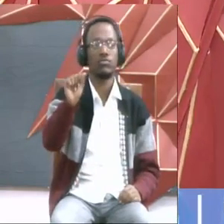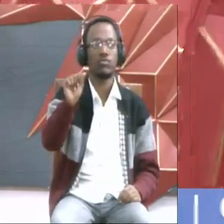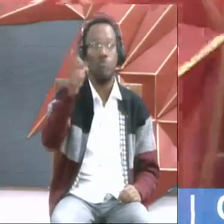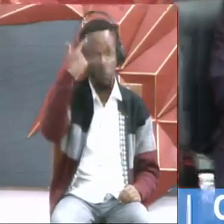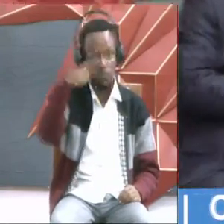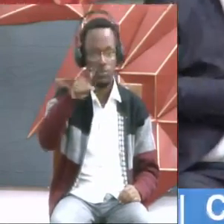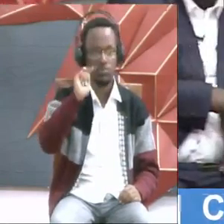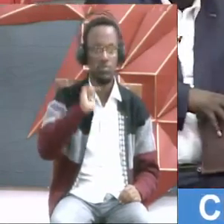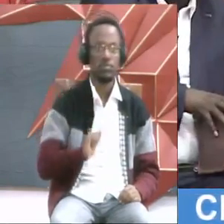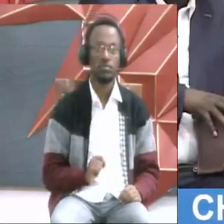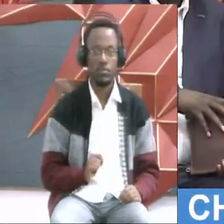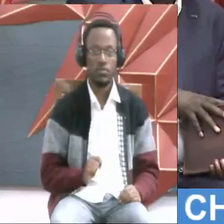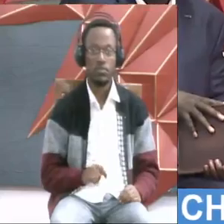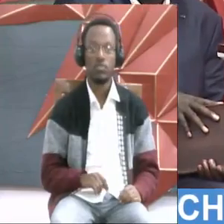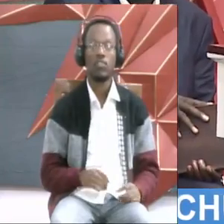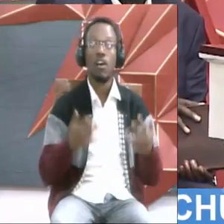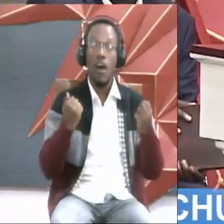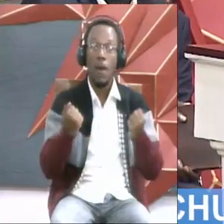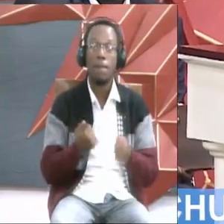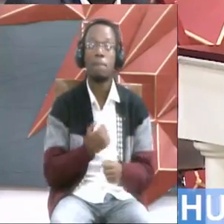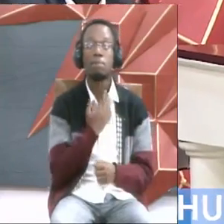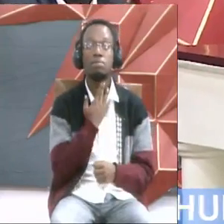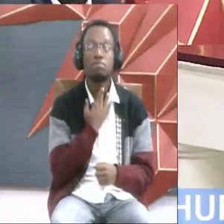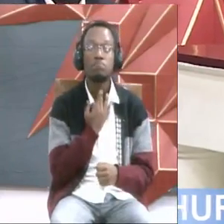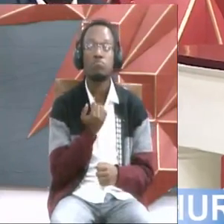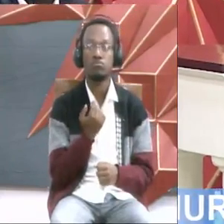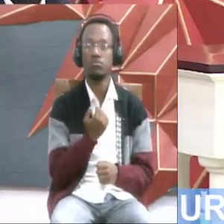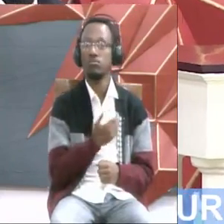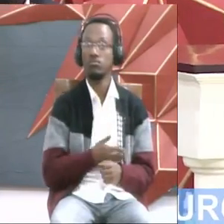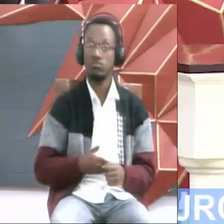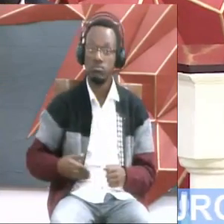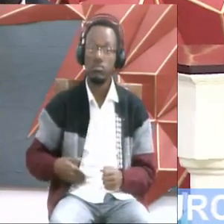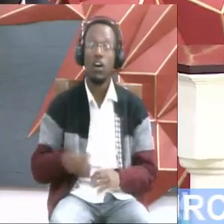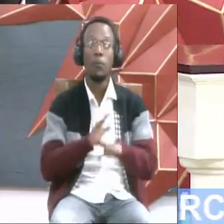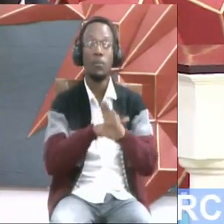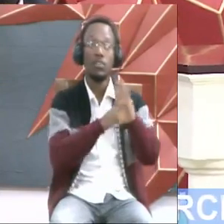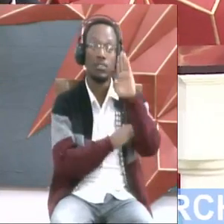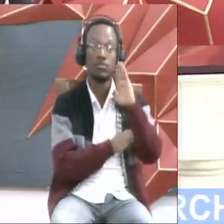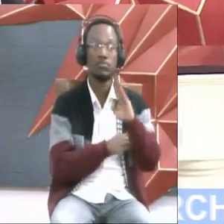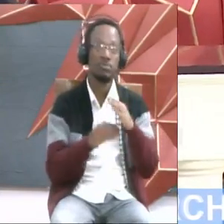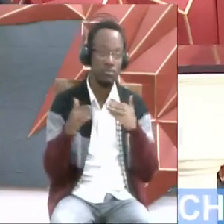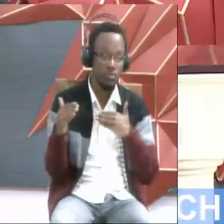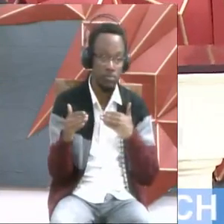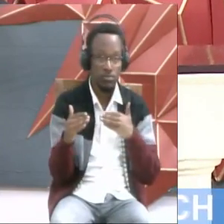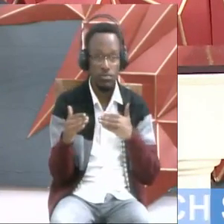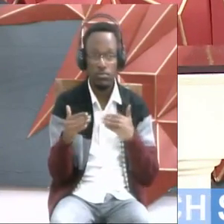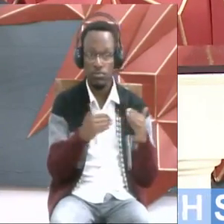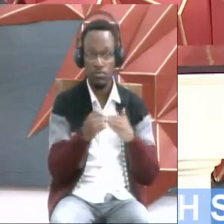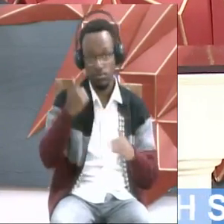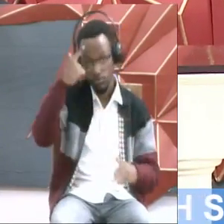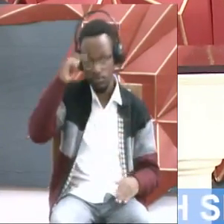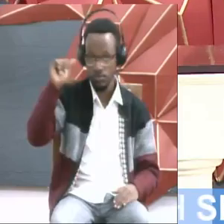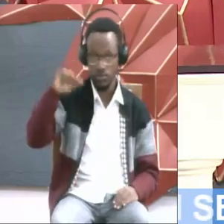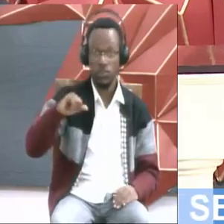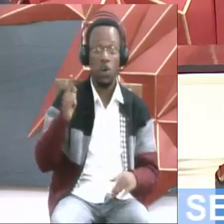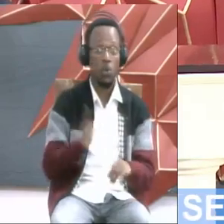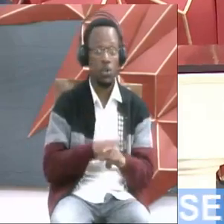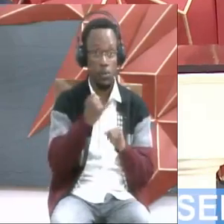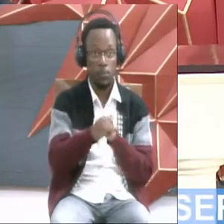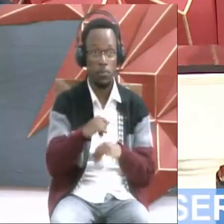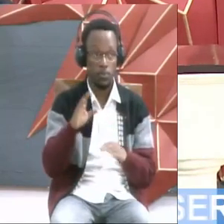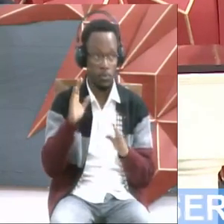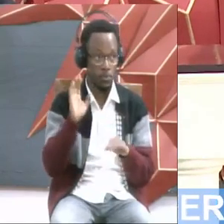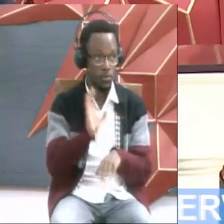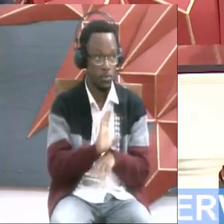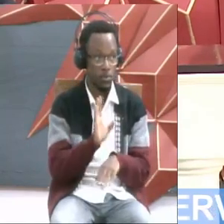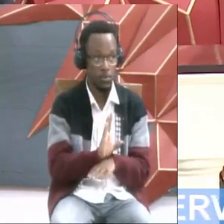Yes, ni inzara n'inyota. C'est la soif. Ikirwanirira. La faim. Amina. Mu kanya niturangiza amateraniro